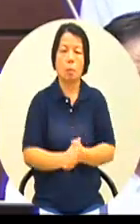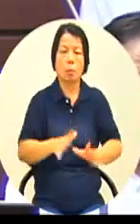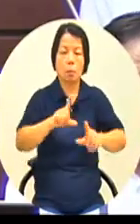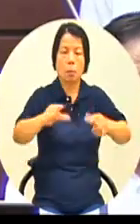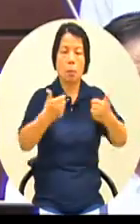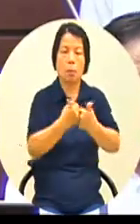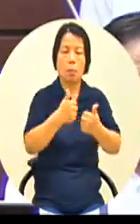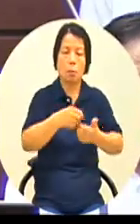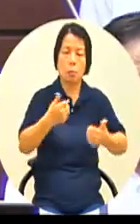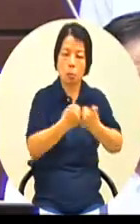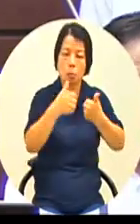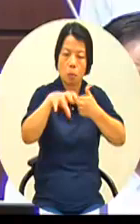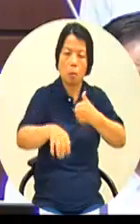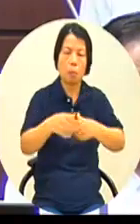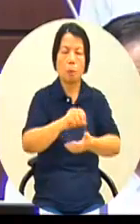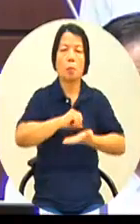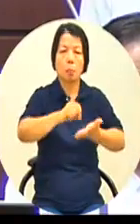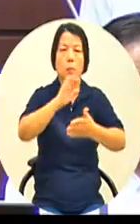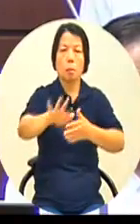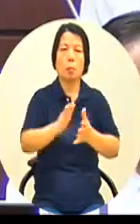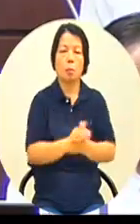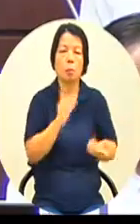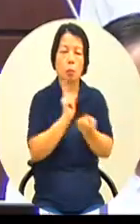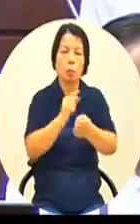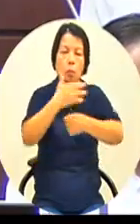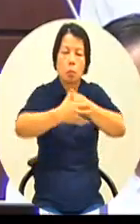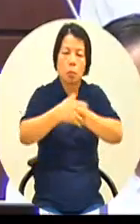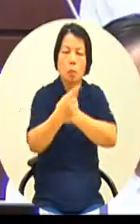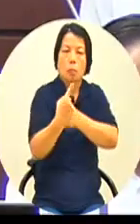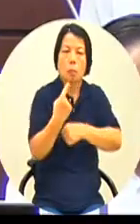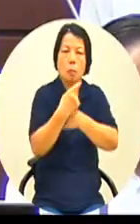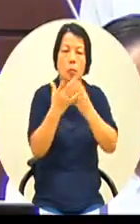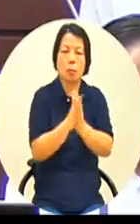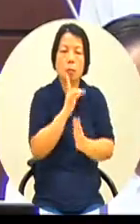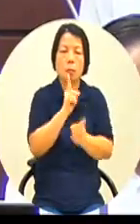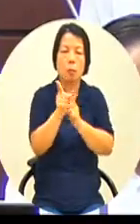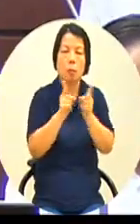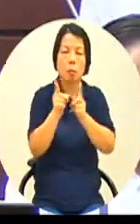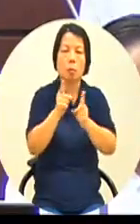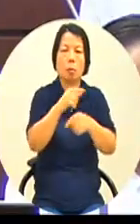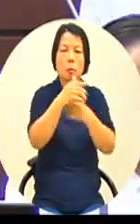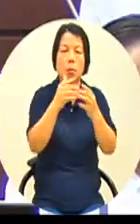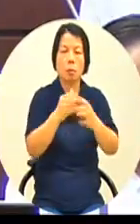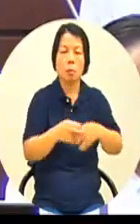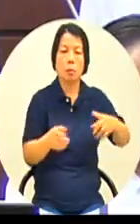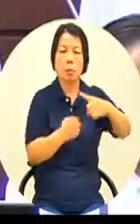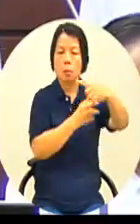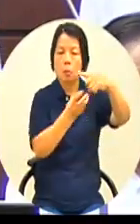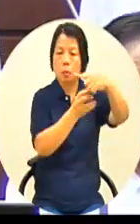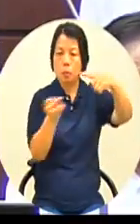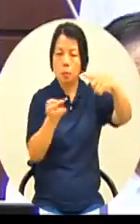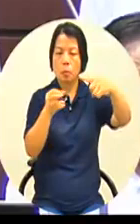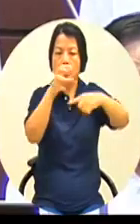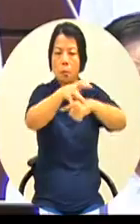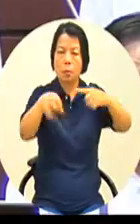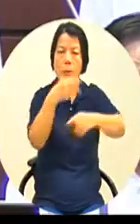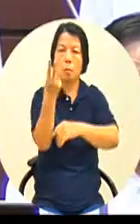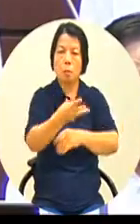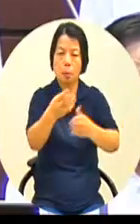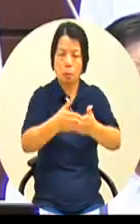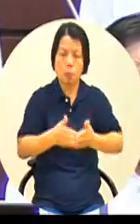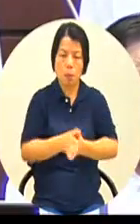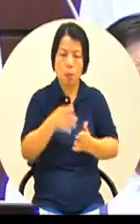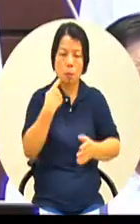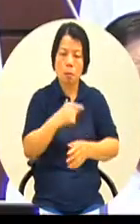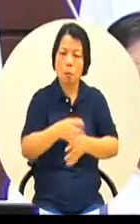建议，那我们对于宝来藤枝的三线的这个缆车，我们有做了一些可行性的评估。但是这个可